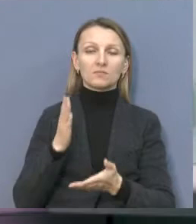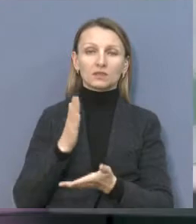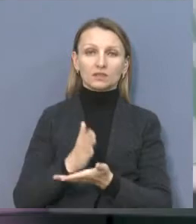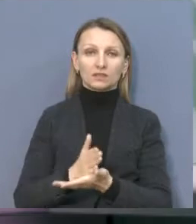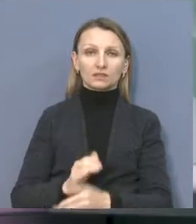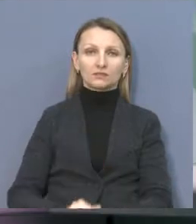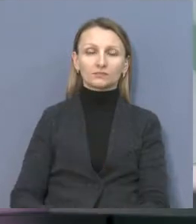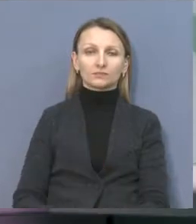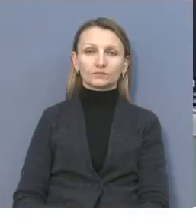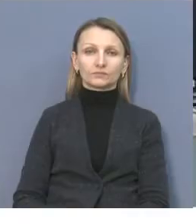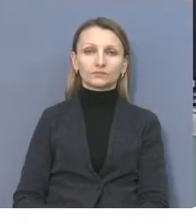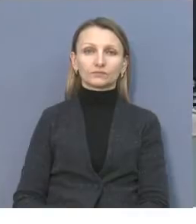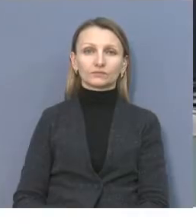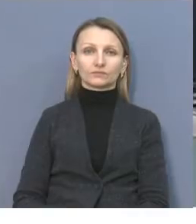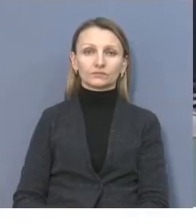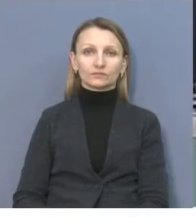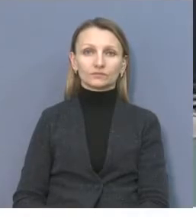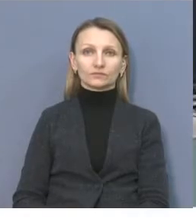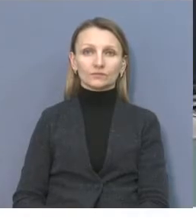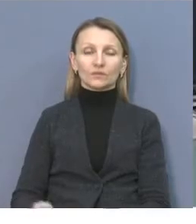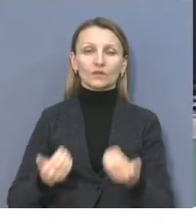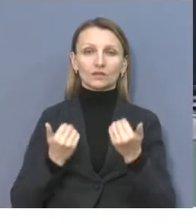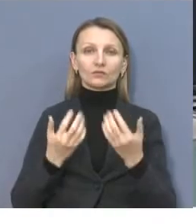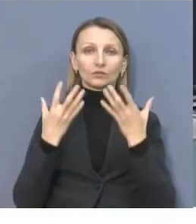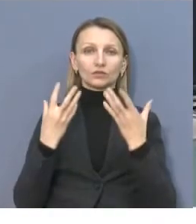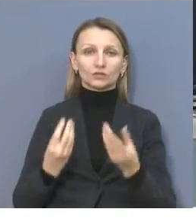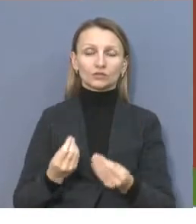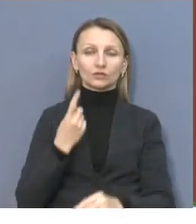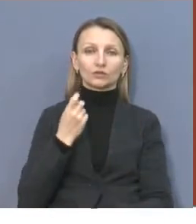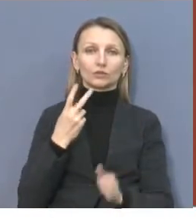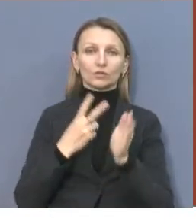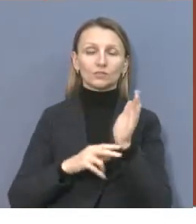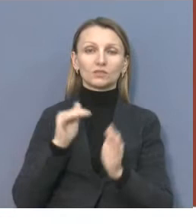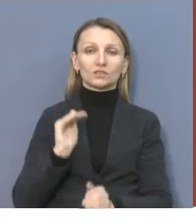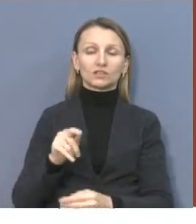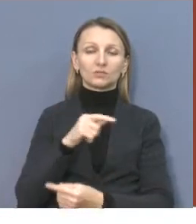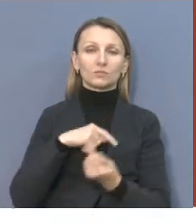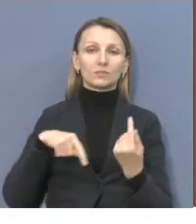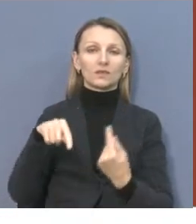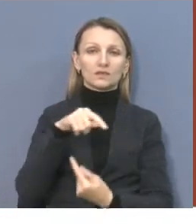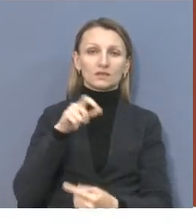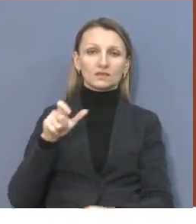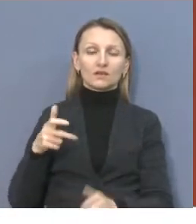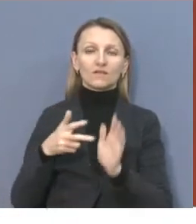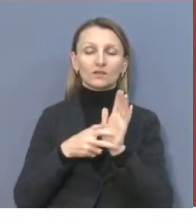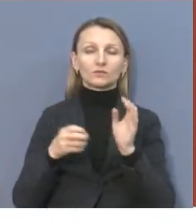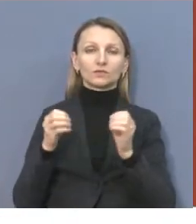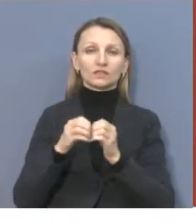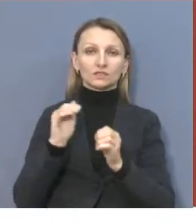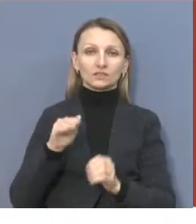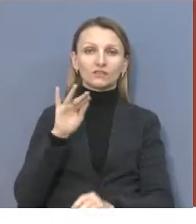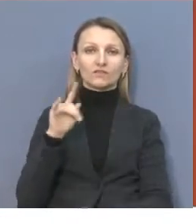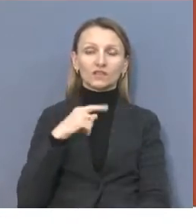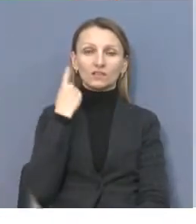существует на сегодняшний день 170 тысяч предпринимателей 810 тысяч физических